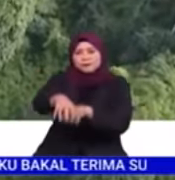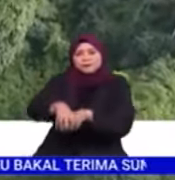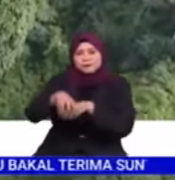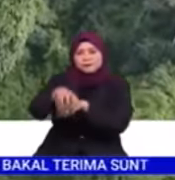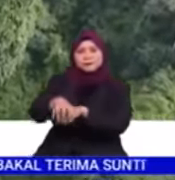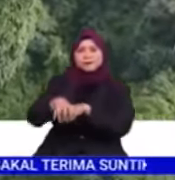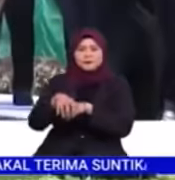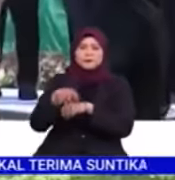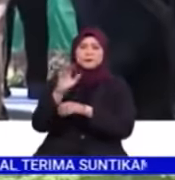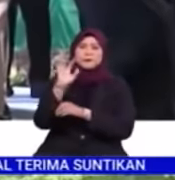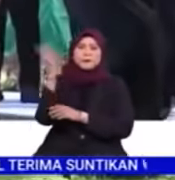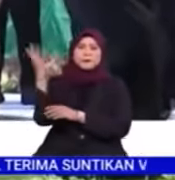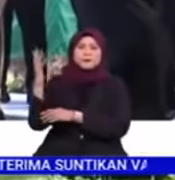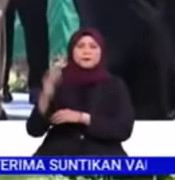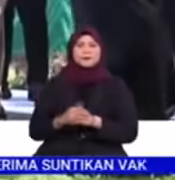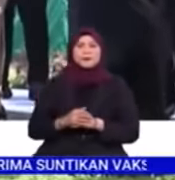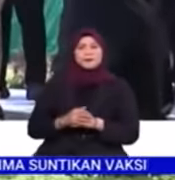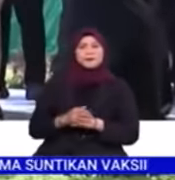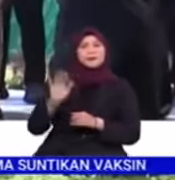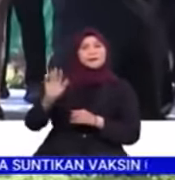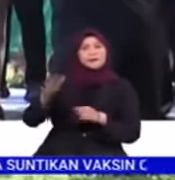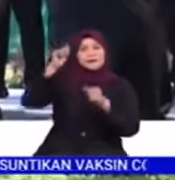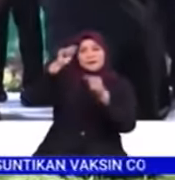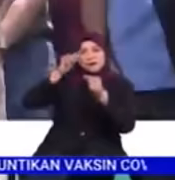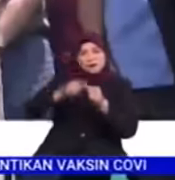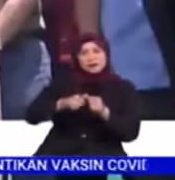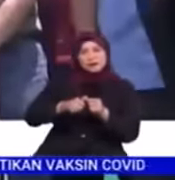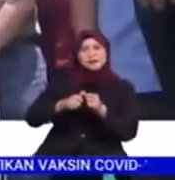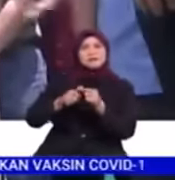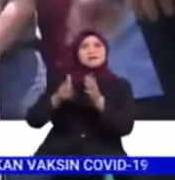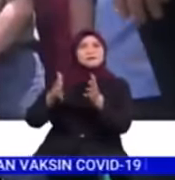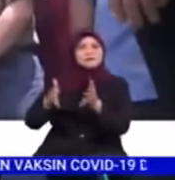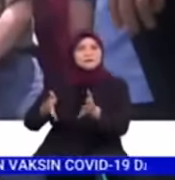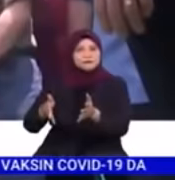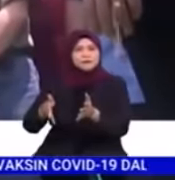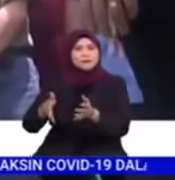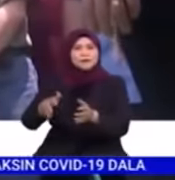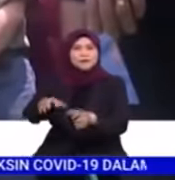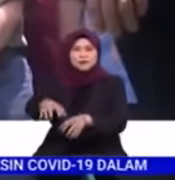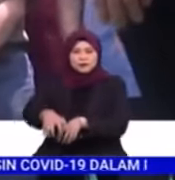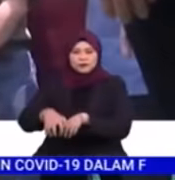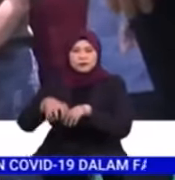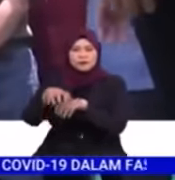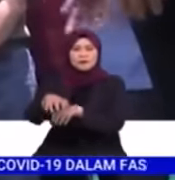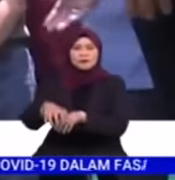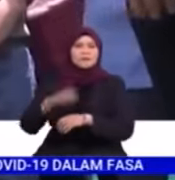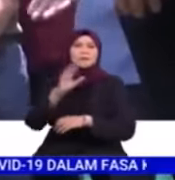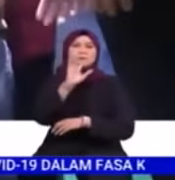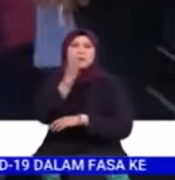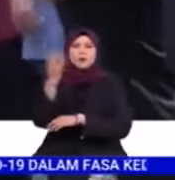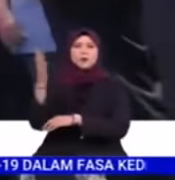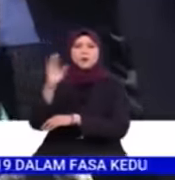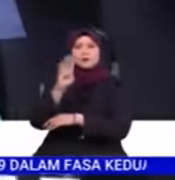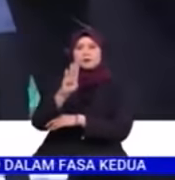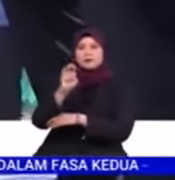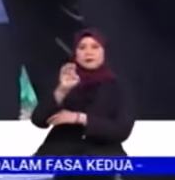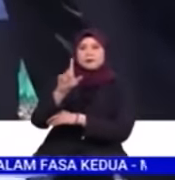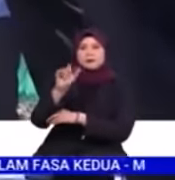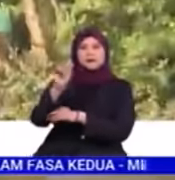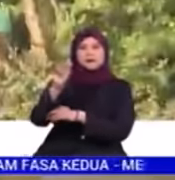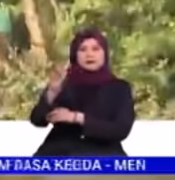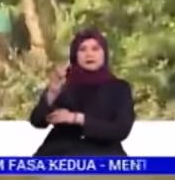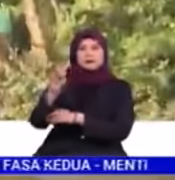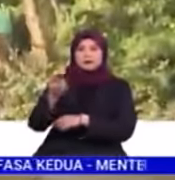pokok beliau jika meninggalkan kenangan di hutan simpankan sana Ini dengan penanaman pokok berlian pokok